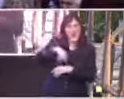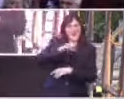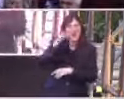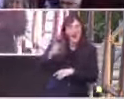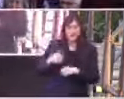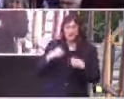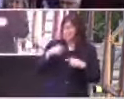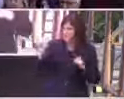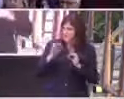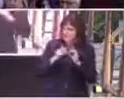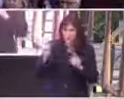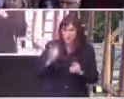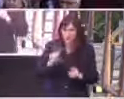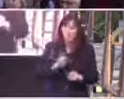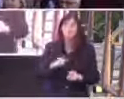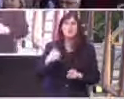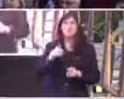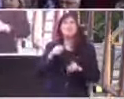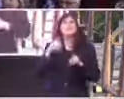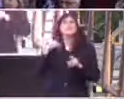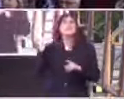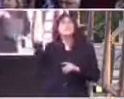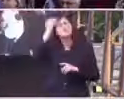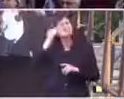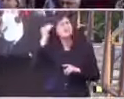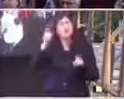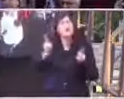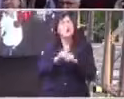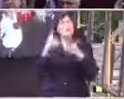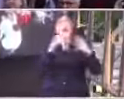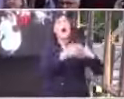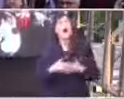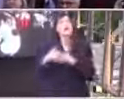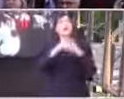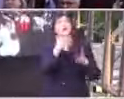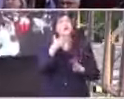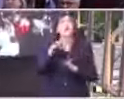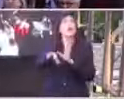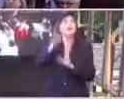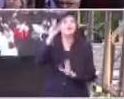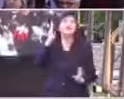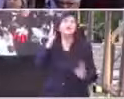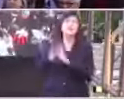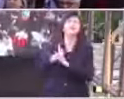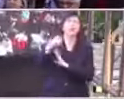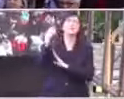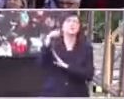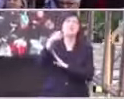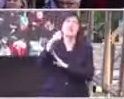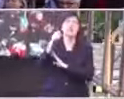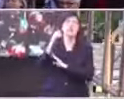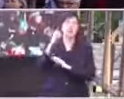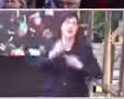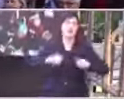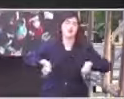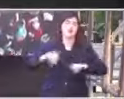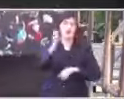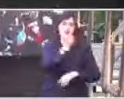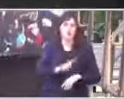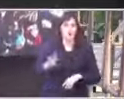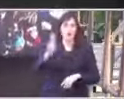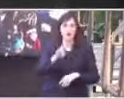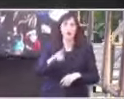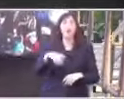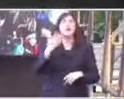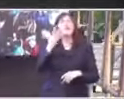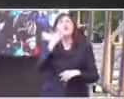che sognano le lezioni diretta del presidente della commissione europea che vogliono riportare la generazione Ventotene nel futuro